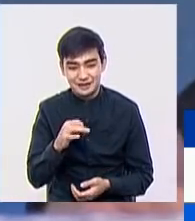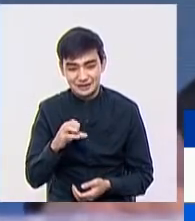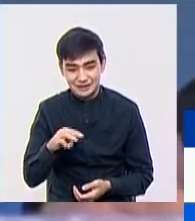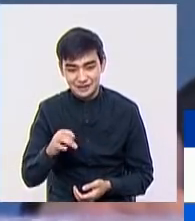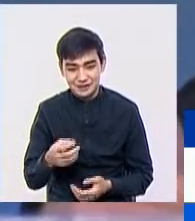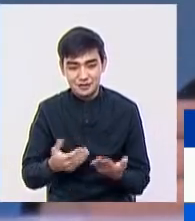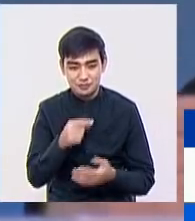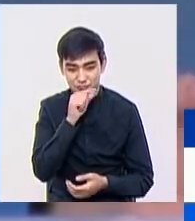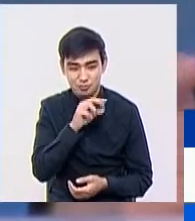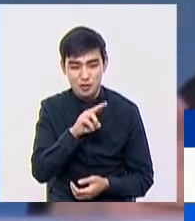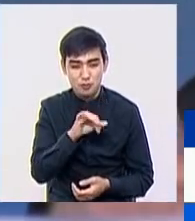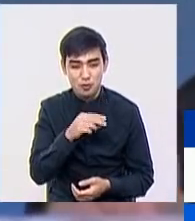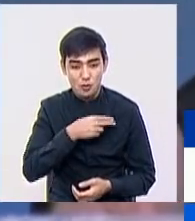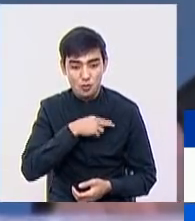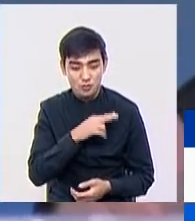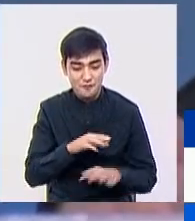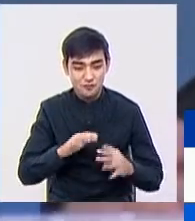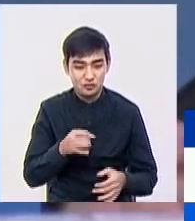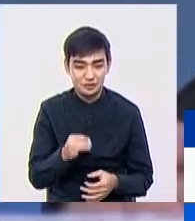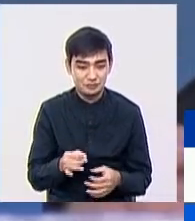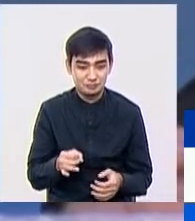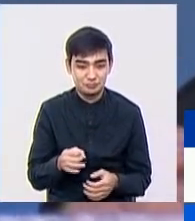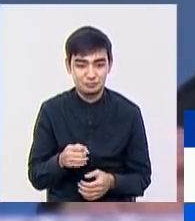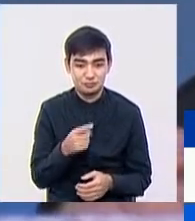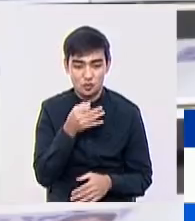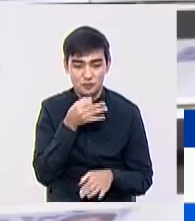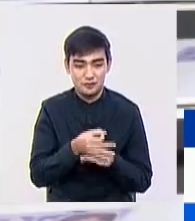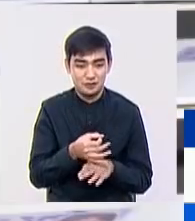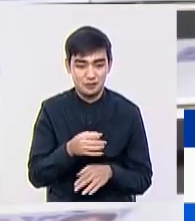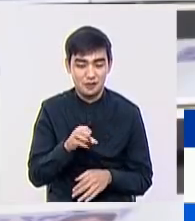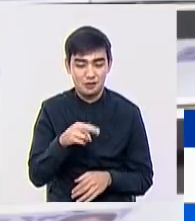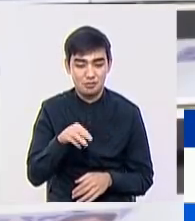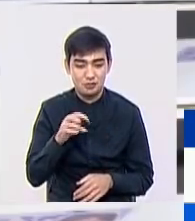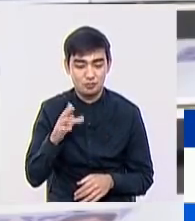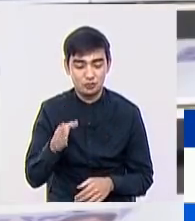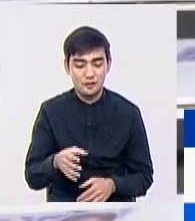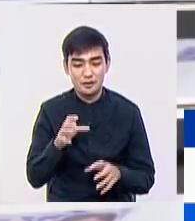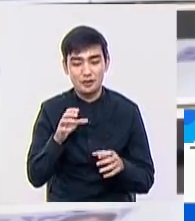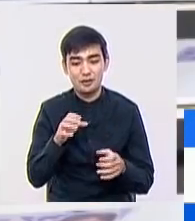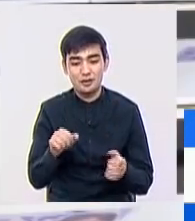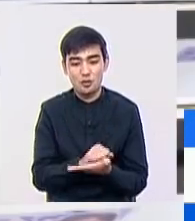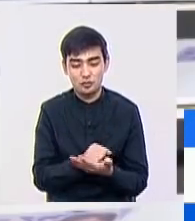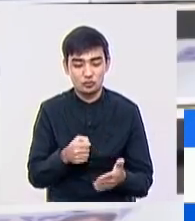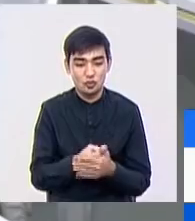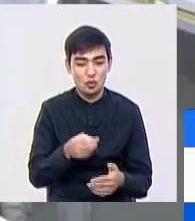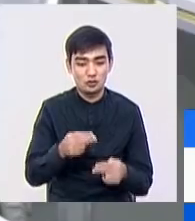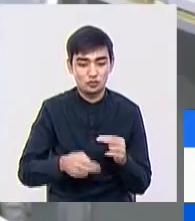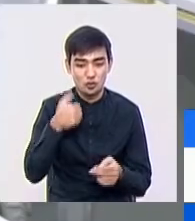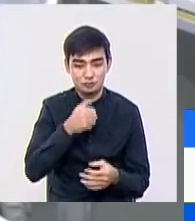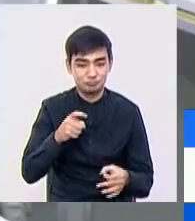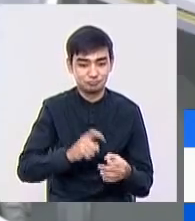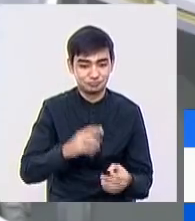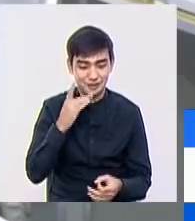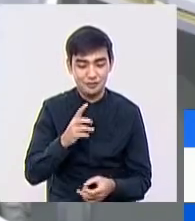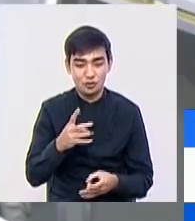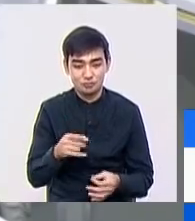этот попугай умер, да, то здесь наступает административная ответственность. Документ планируют внедрить до конца года, но для того, чтобы придать